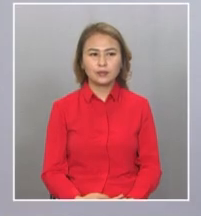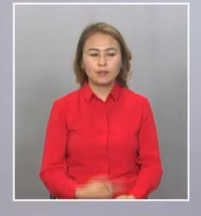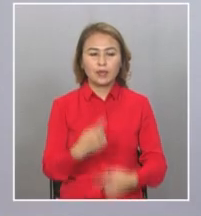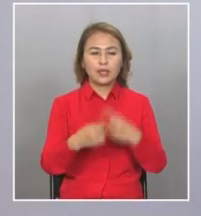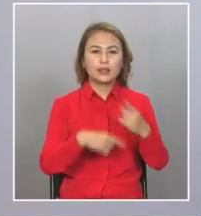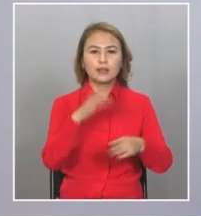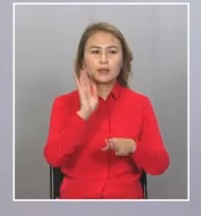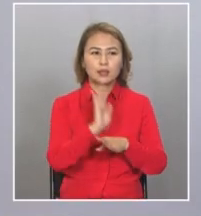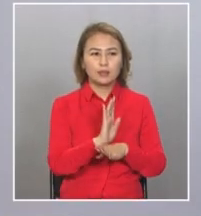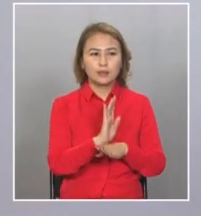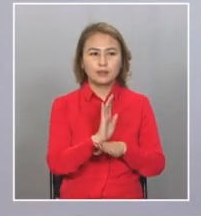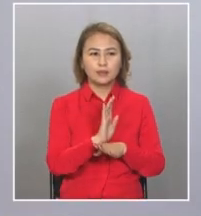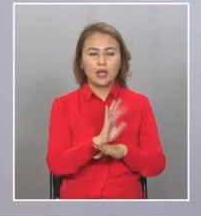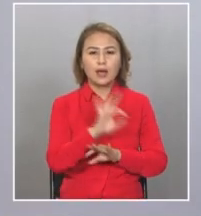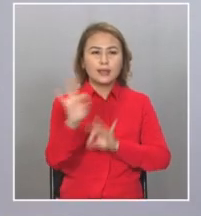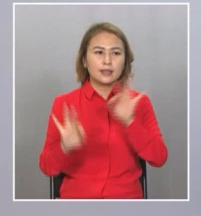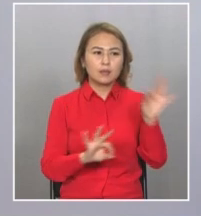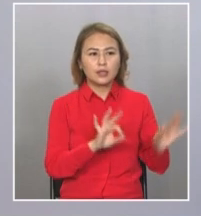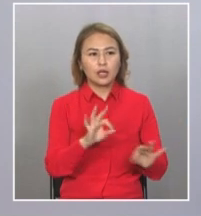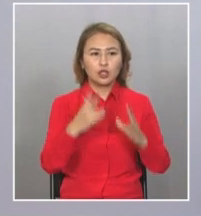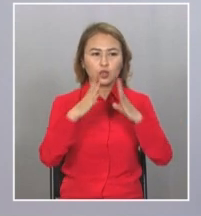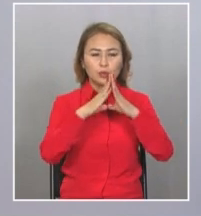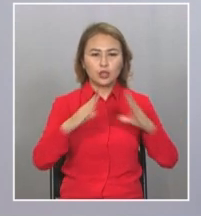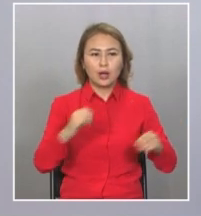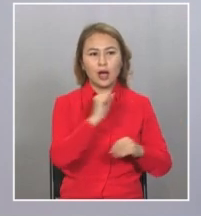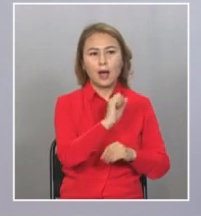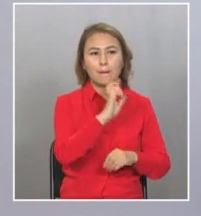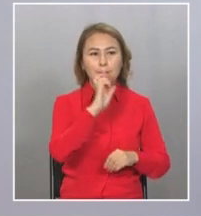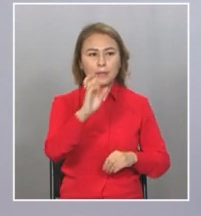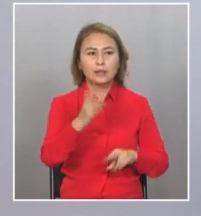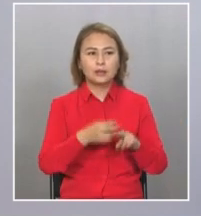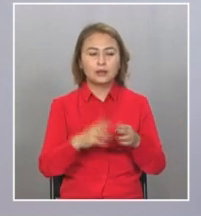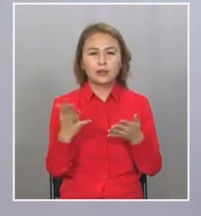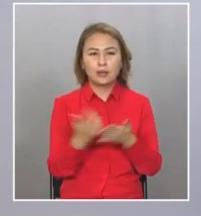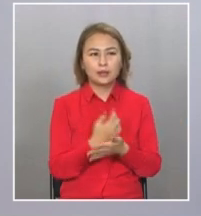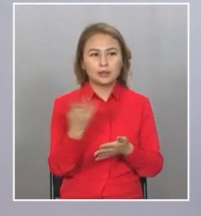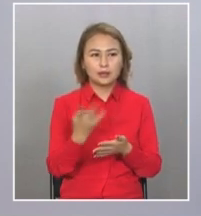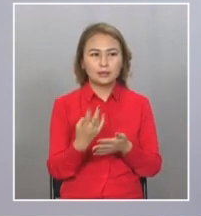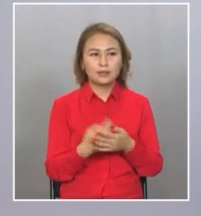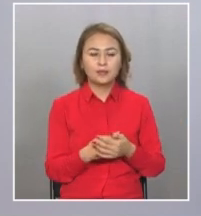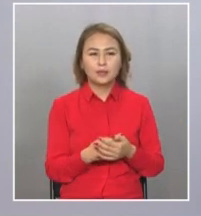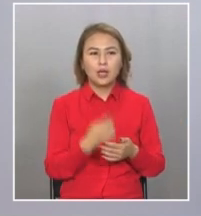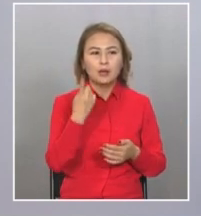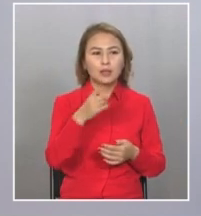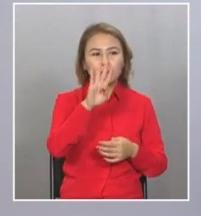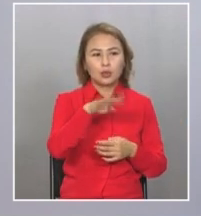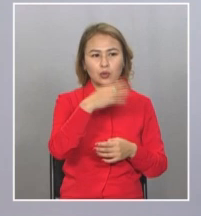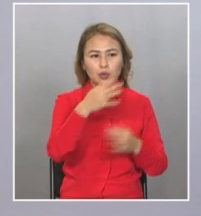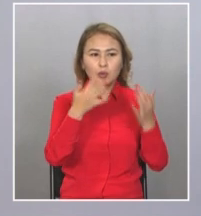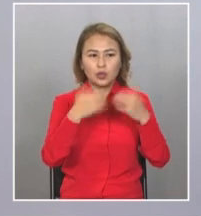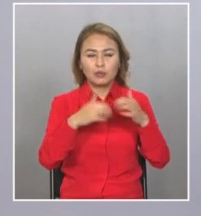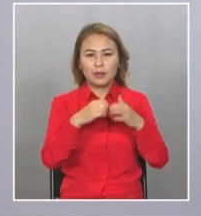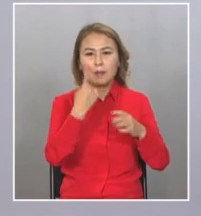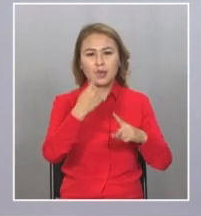Келесі тапсырма. Сызбадағы үш бұрыштың АП гипотенузасын табыңыз. Бір торкөздің өлшемі